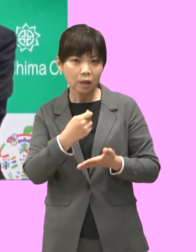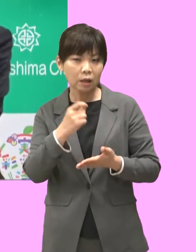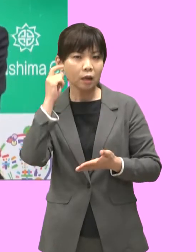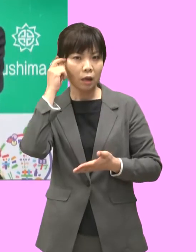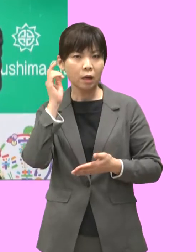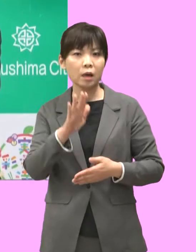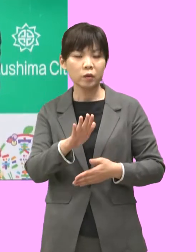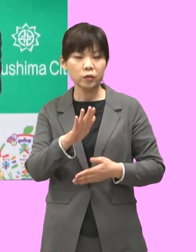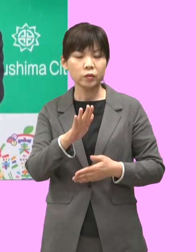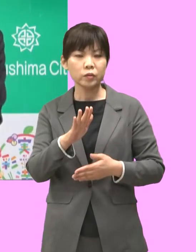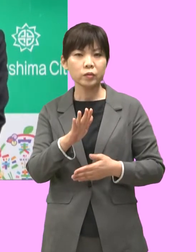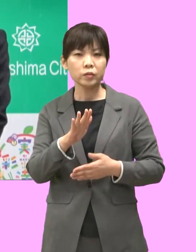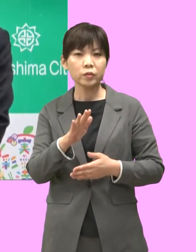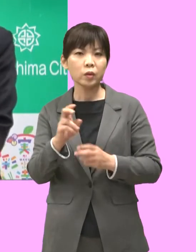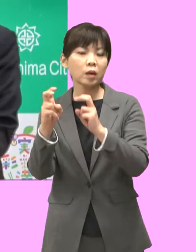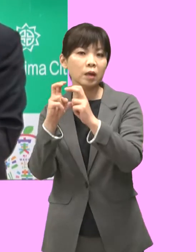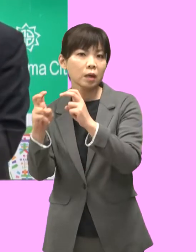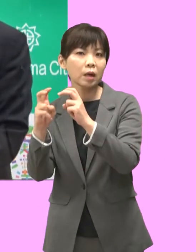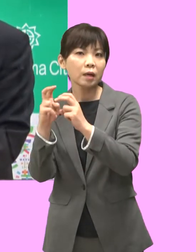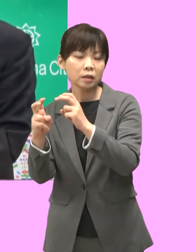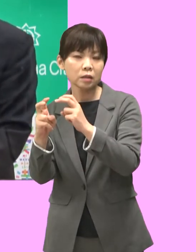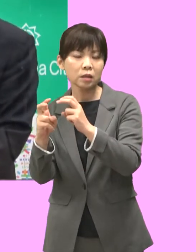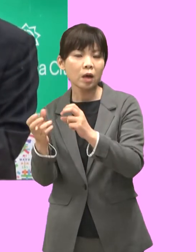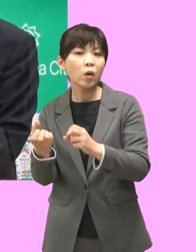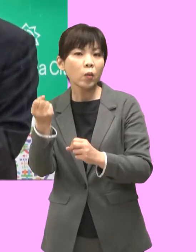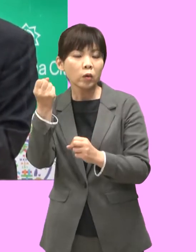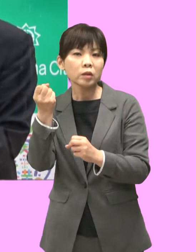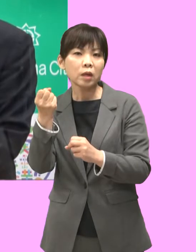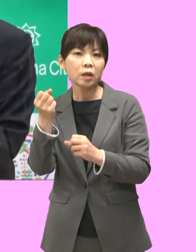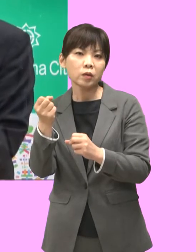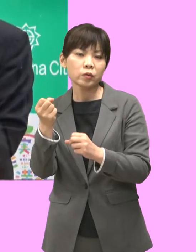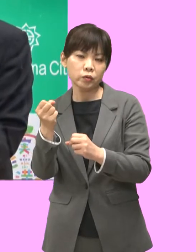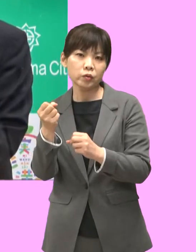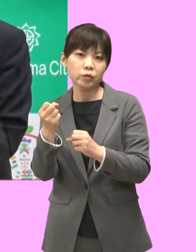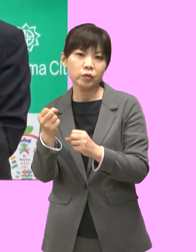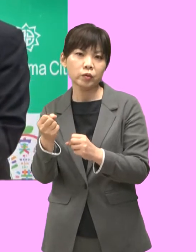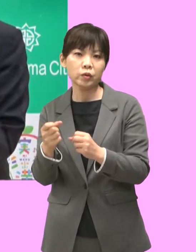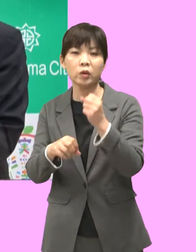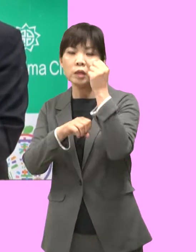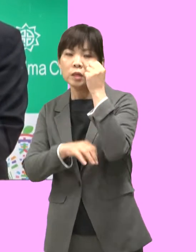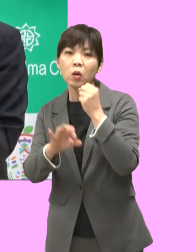民間事業者が有する資本やノウハウ、アイデアなどを